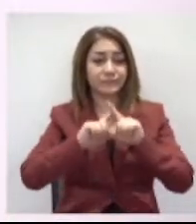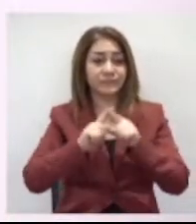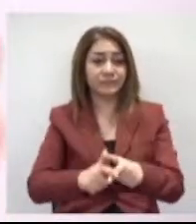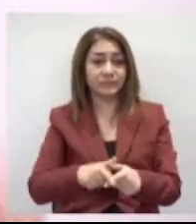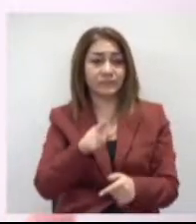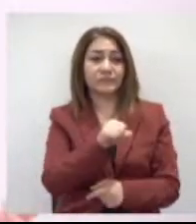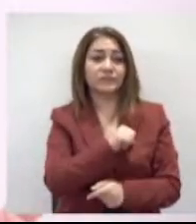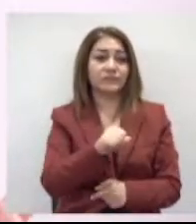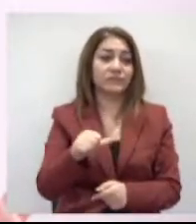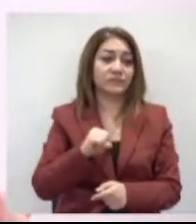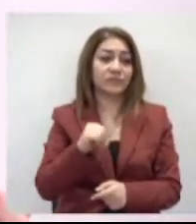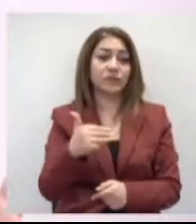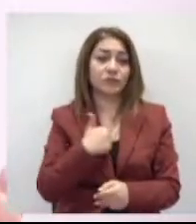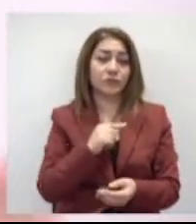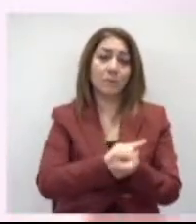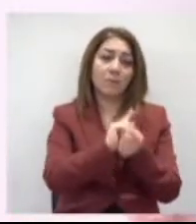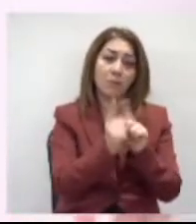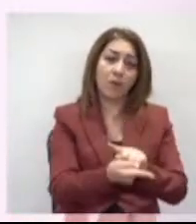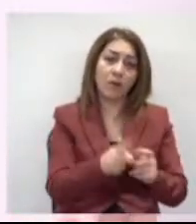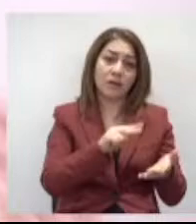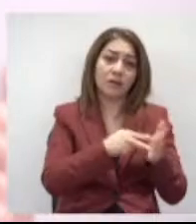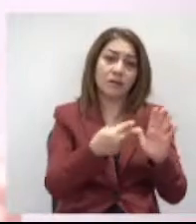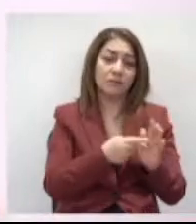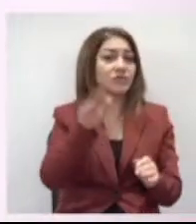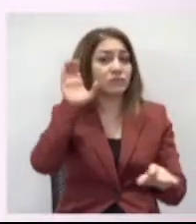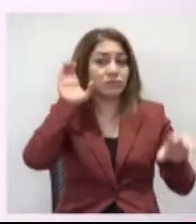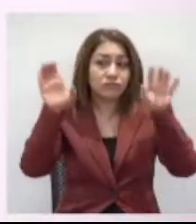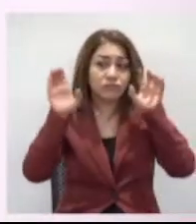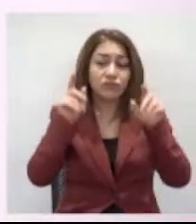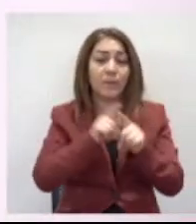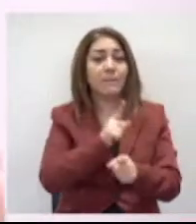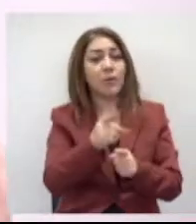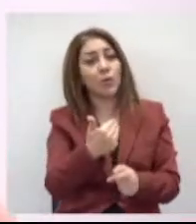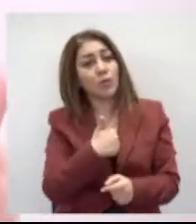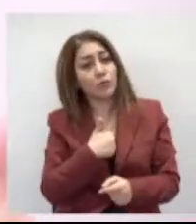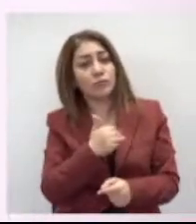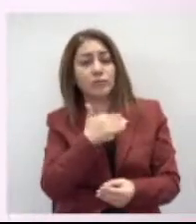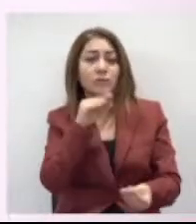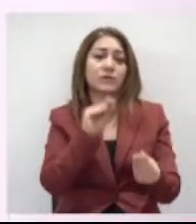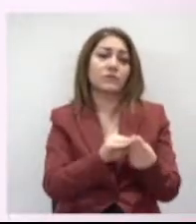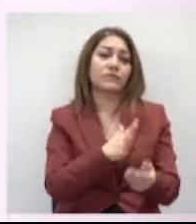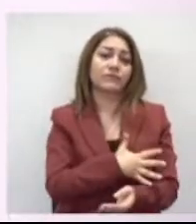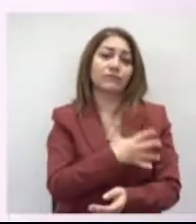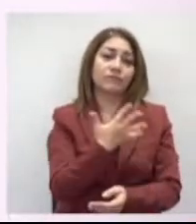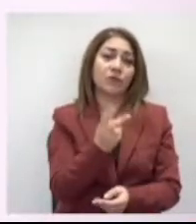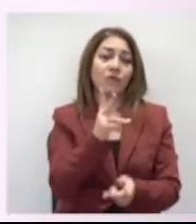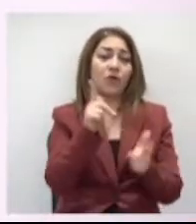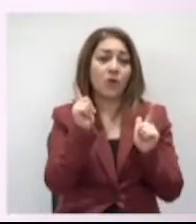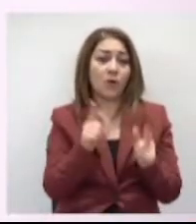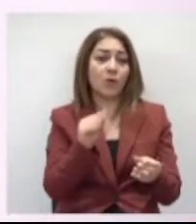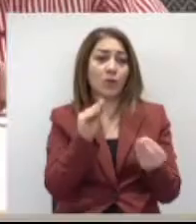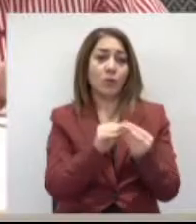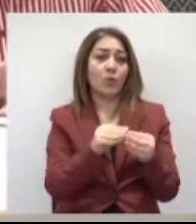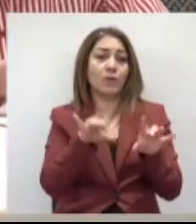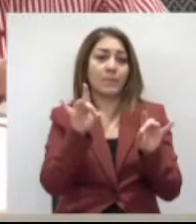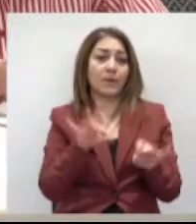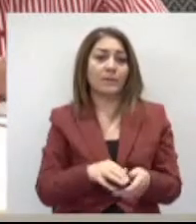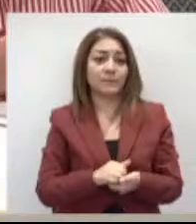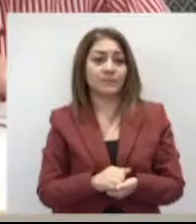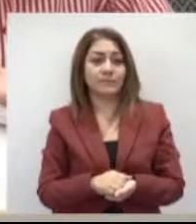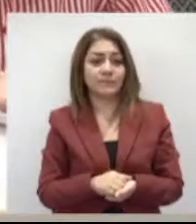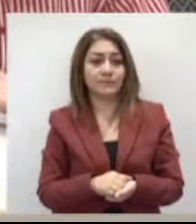դուք ինքներդ ուզում եք փոխել այս նախագծում, լսելով այս ամեն ինչ-որ բան, թե չեք ուզում, ով է կողմ, որպեսզի մնա անփոփոխ,